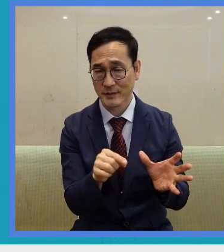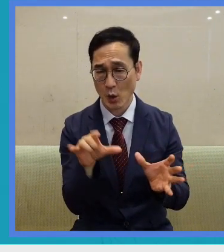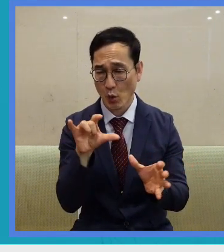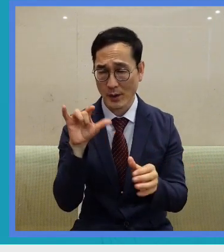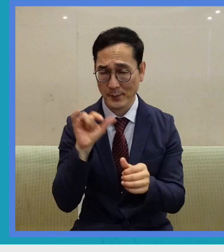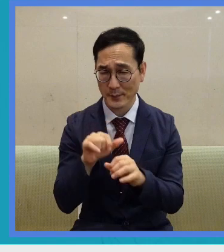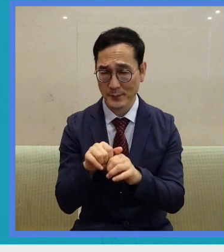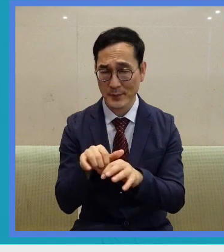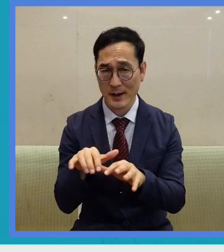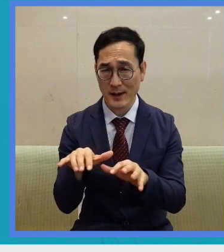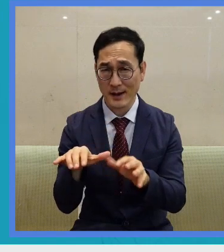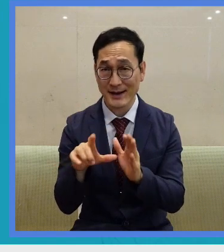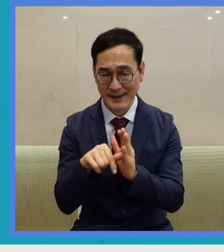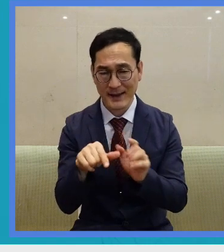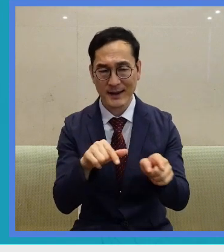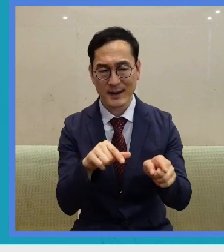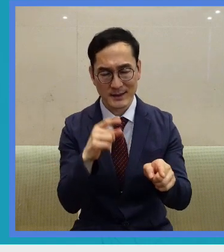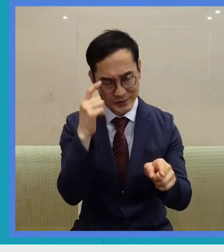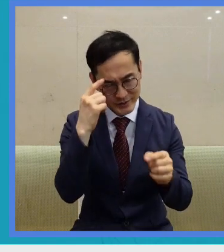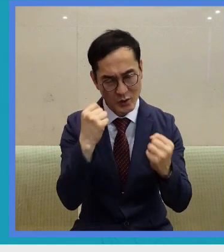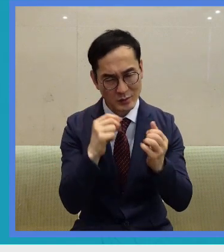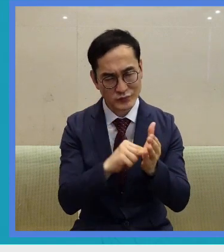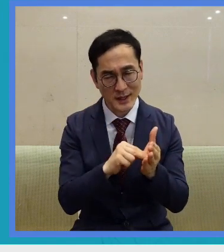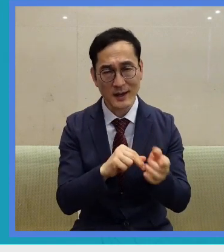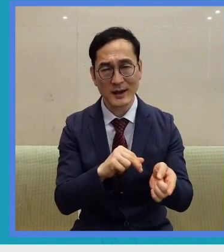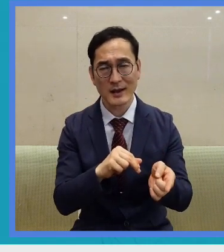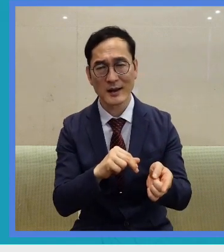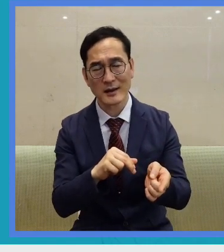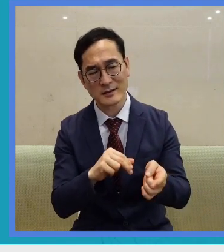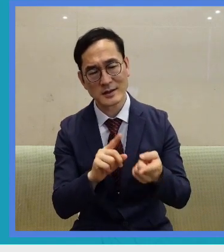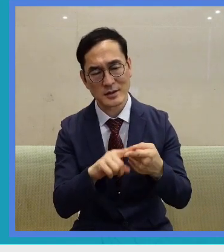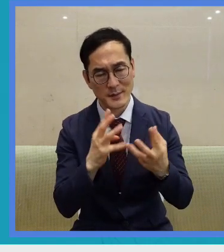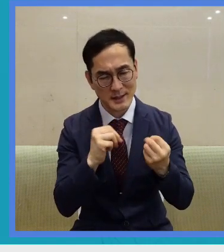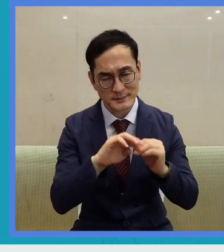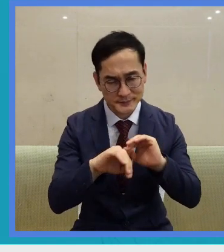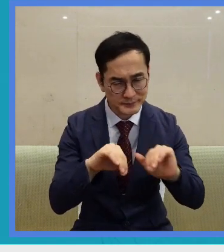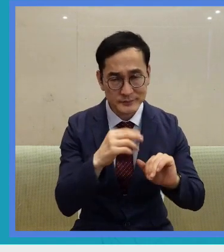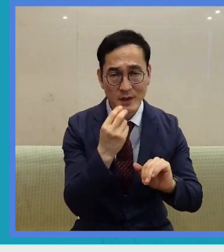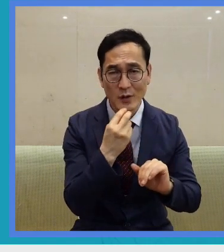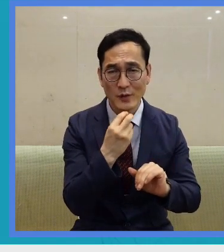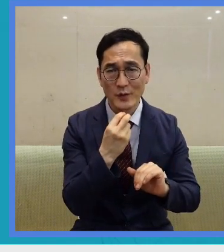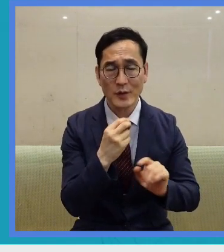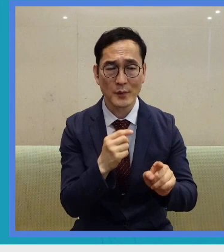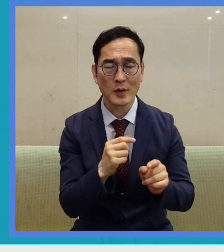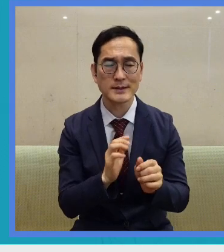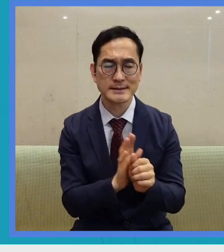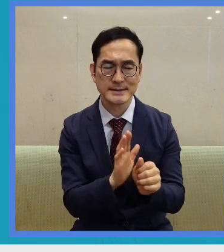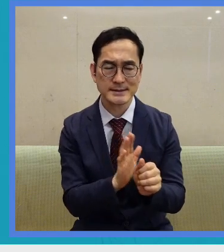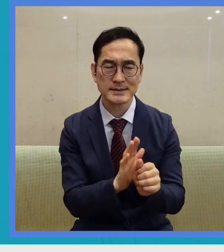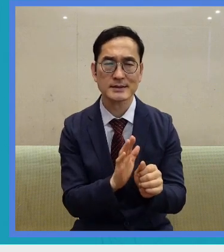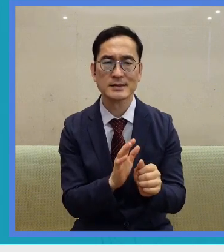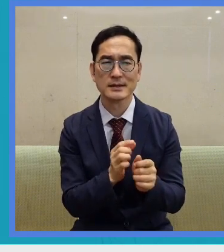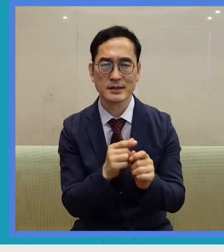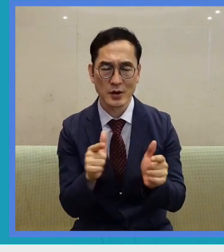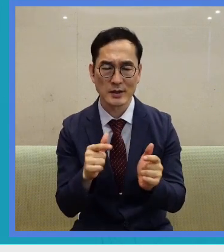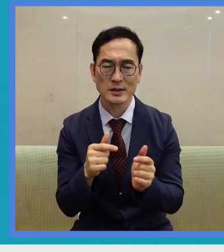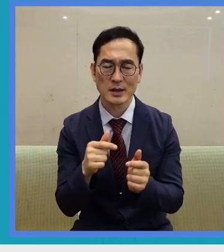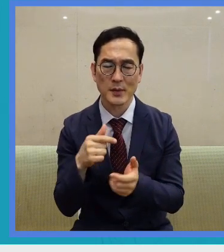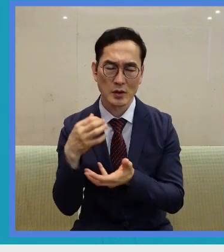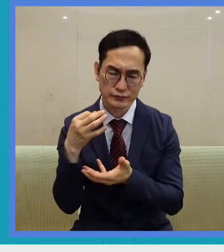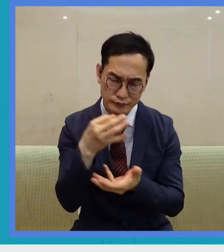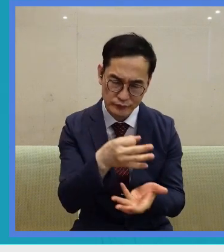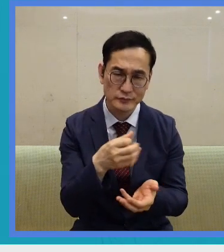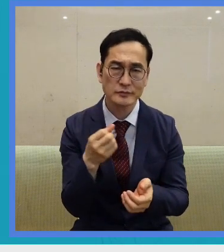굉장히 많은 사회적인 개입이 있었습니다. 예를 들어서 사회적인 지지, 혹은 우리가 누구를 도와준다라고 하는 것, 물자를 공급한다라고 하는 것,